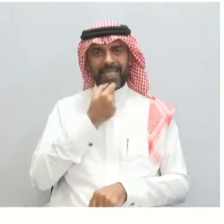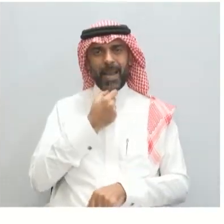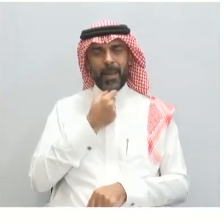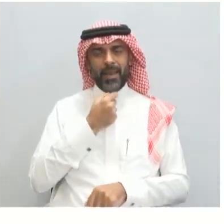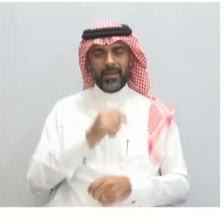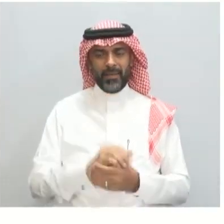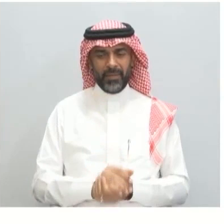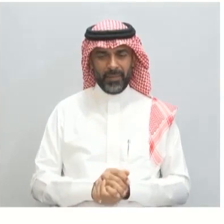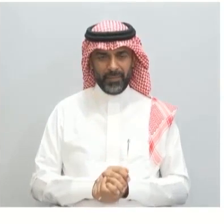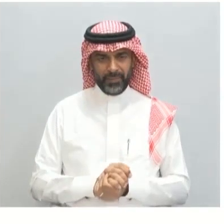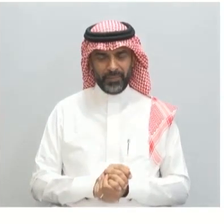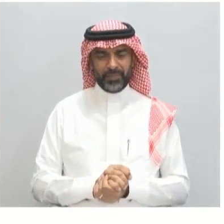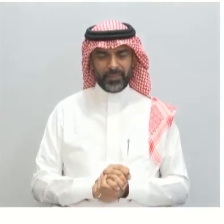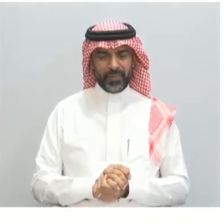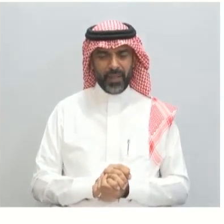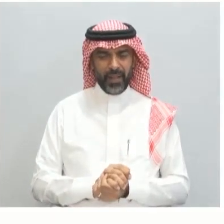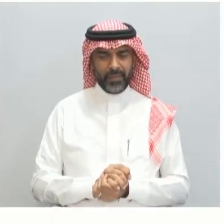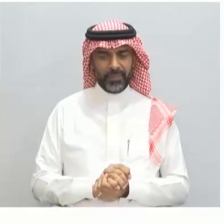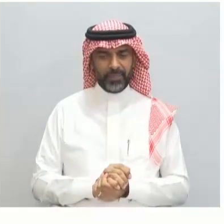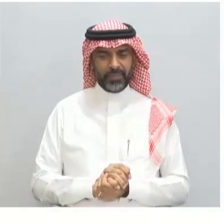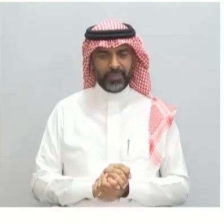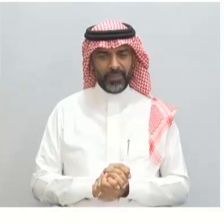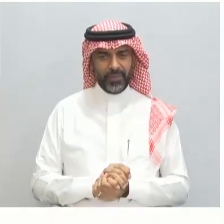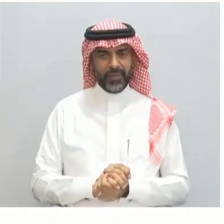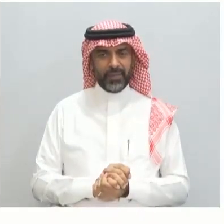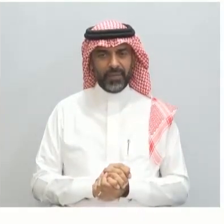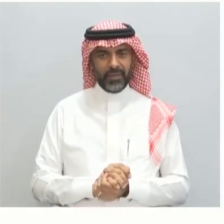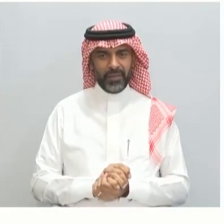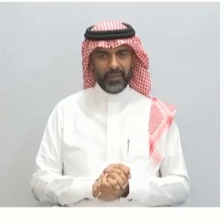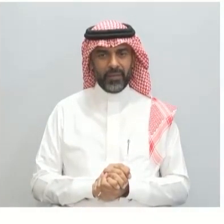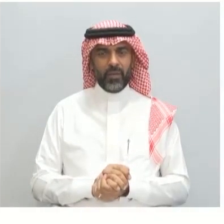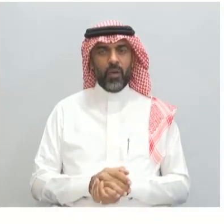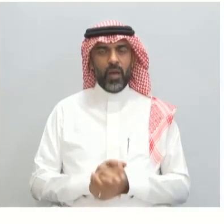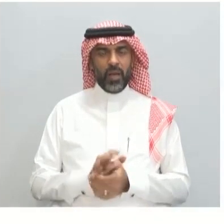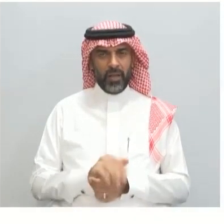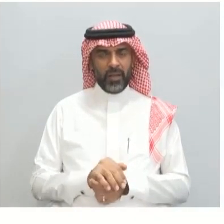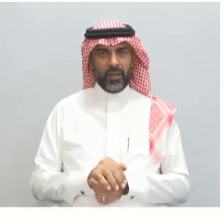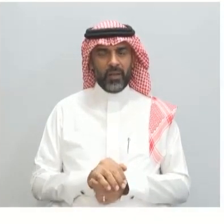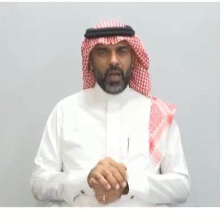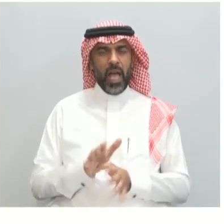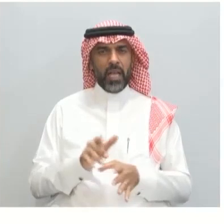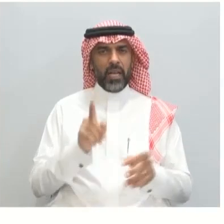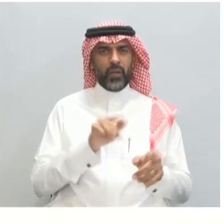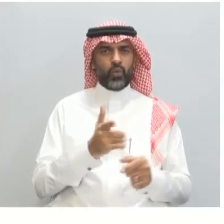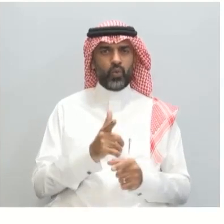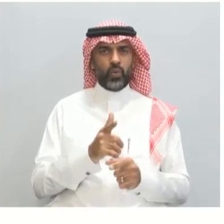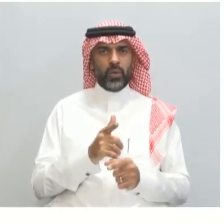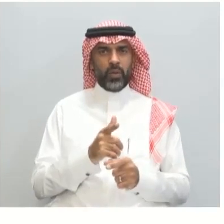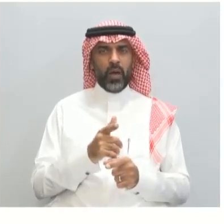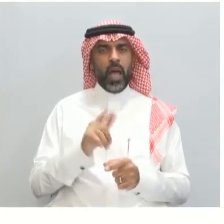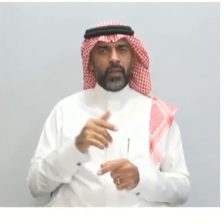العهد الميمون العهد الزاهر عهد خادم الحرمين الشريفين الملك سلمان بن عبد العزيز وولي عهده الى ان